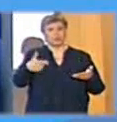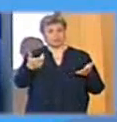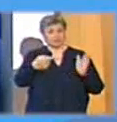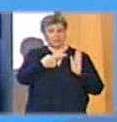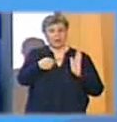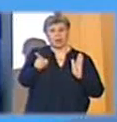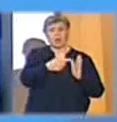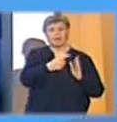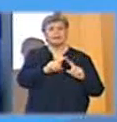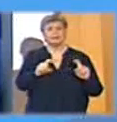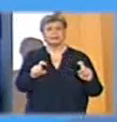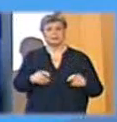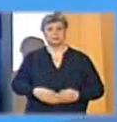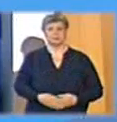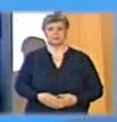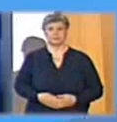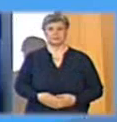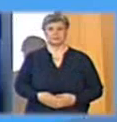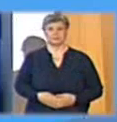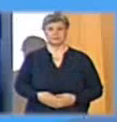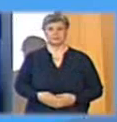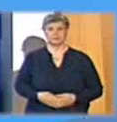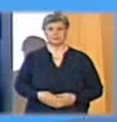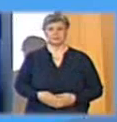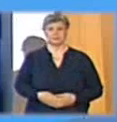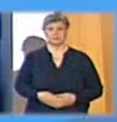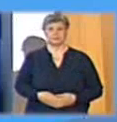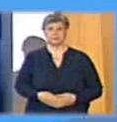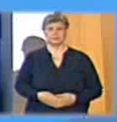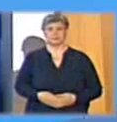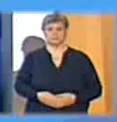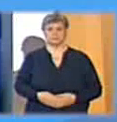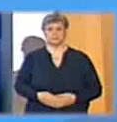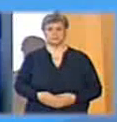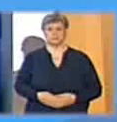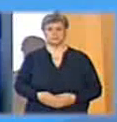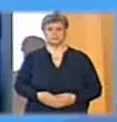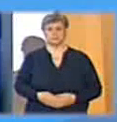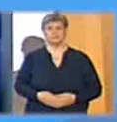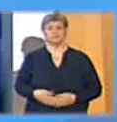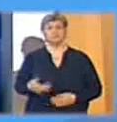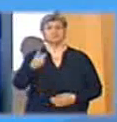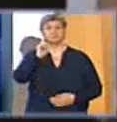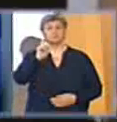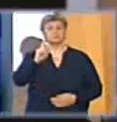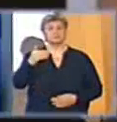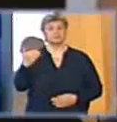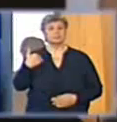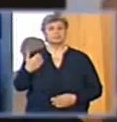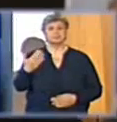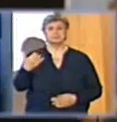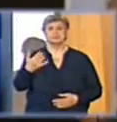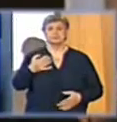Ειρήνη Σαββοπούλου από το Star Channel. Είπατε νωρίτερα, κυρία Γεροβασίλη, πως